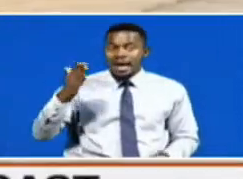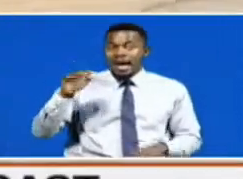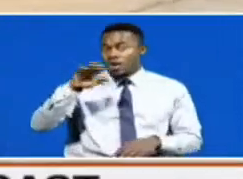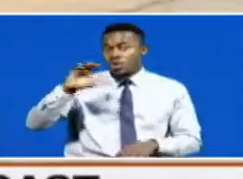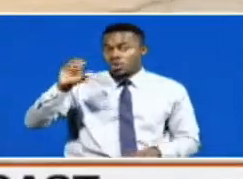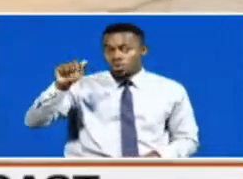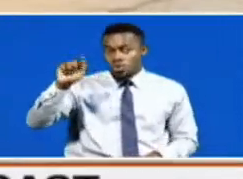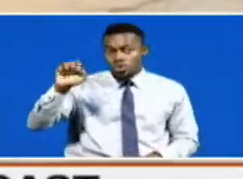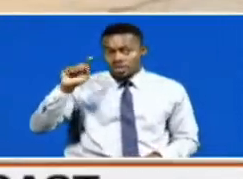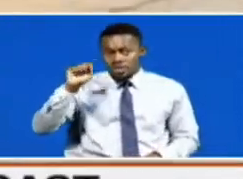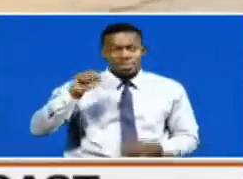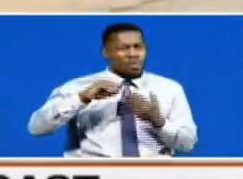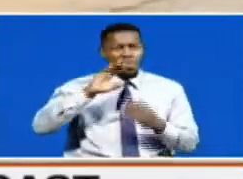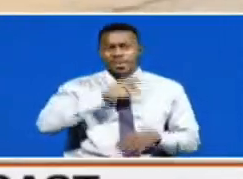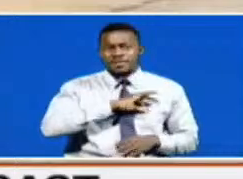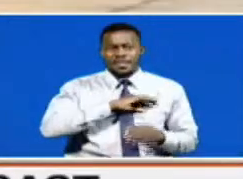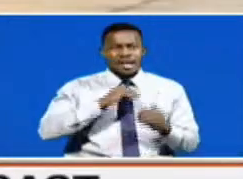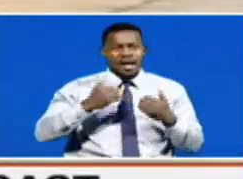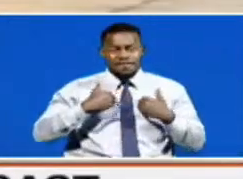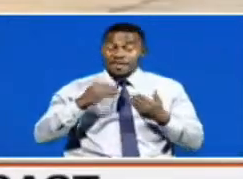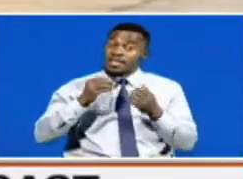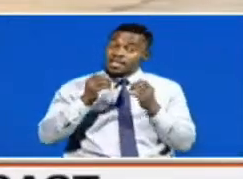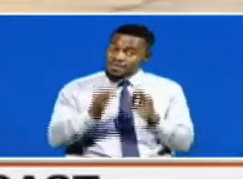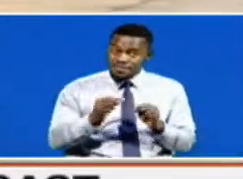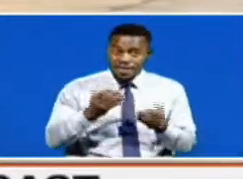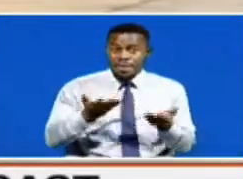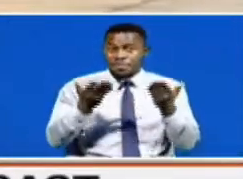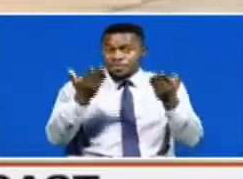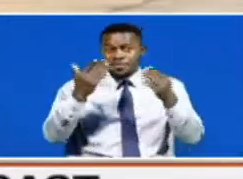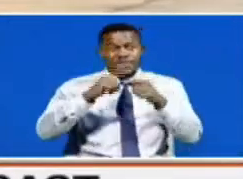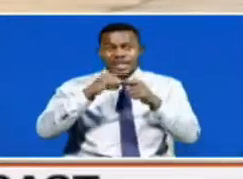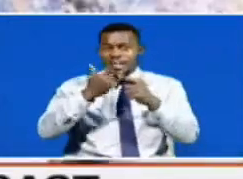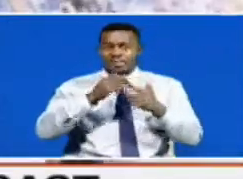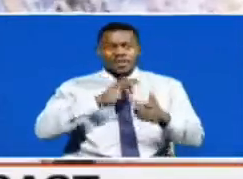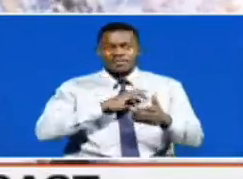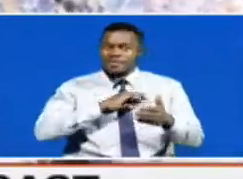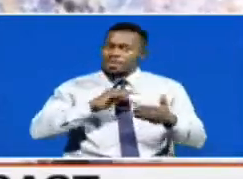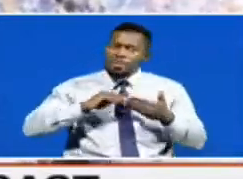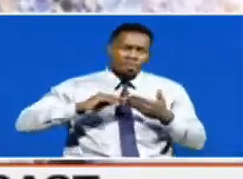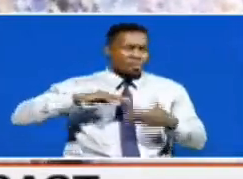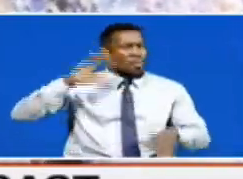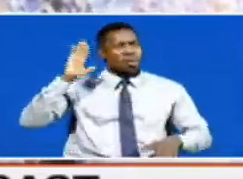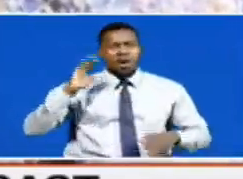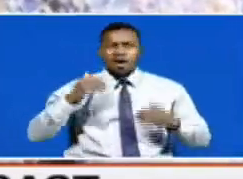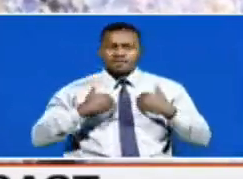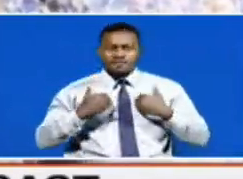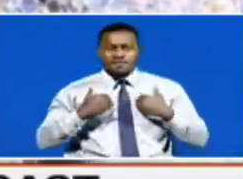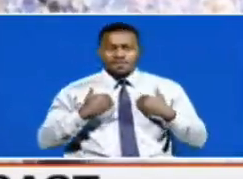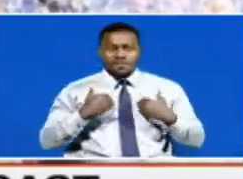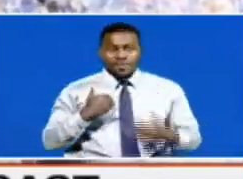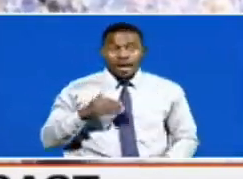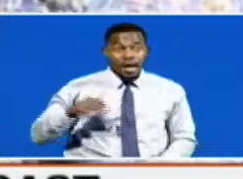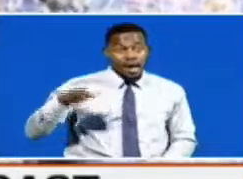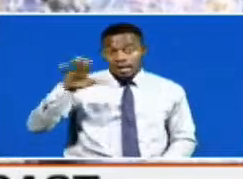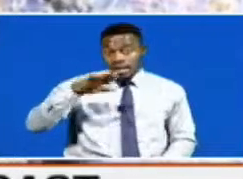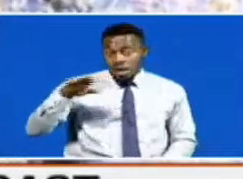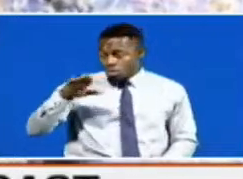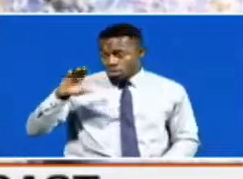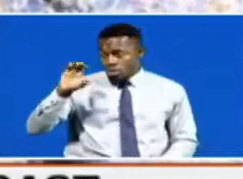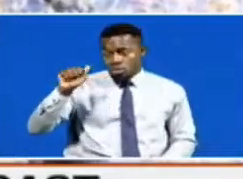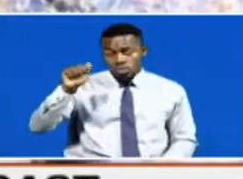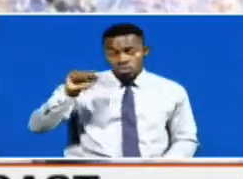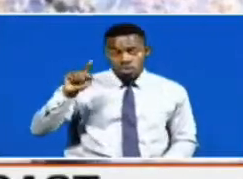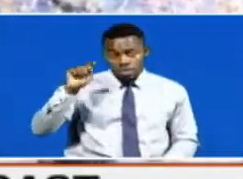number of tourists visiting for Christmas will surpass the current figures. Utalii pwani ni jambo la muhimu sana. Tutapata